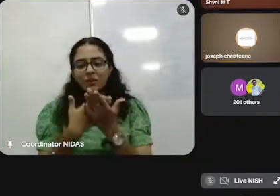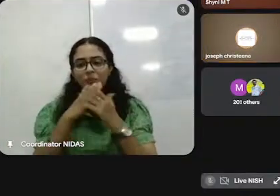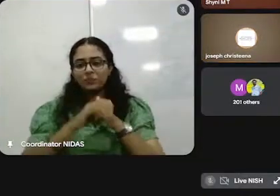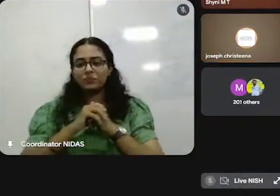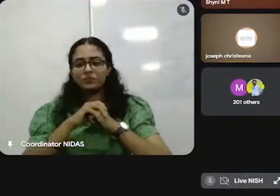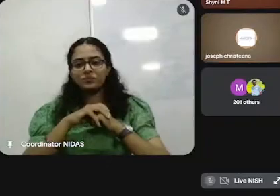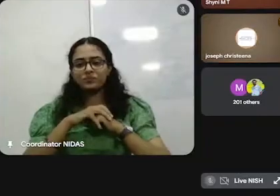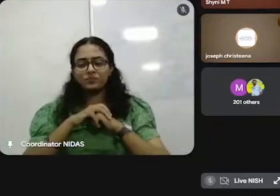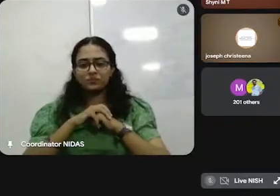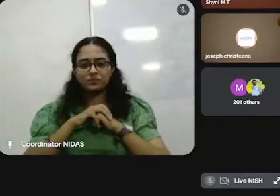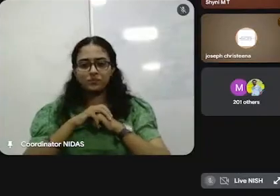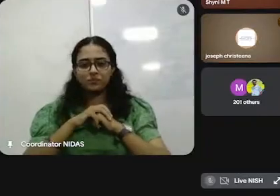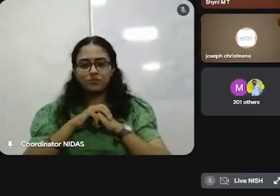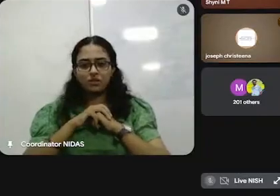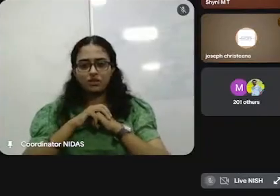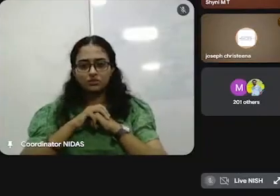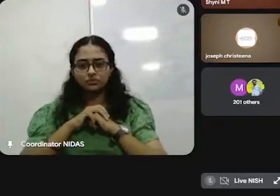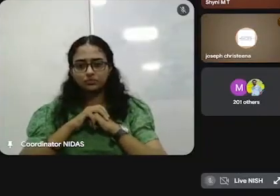ഓക്കെ, താങ്ക് യു.